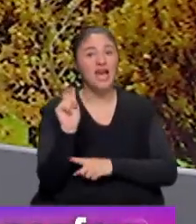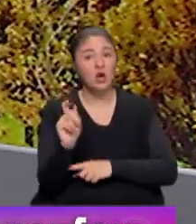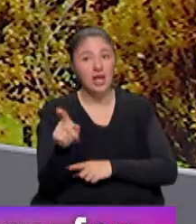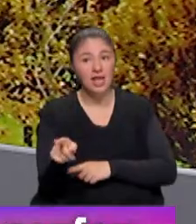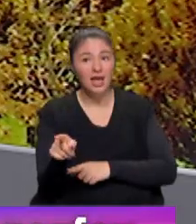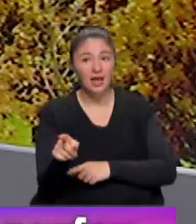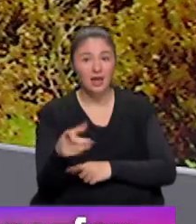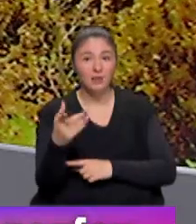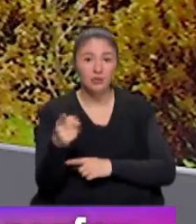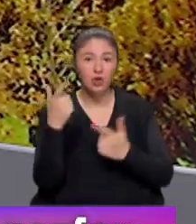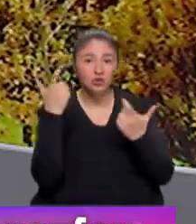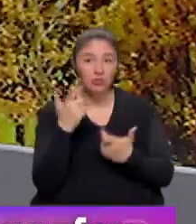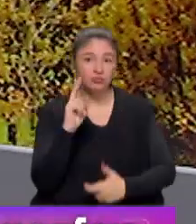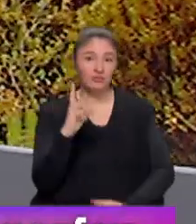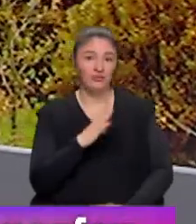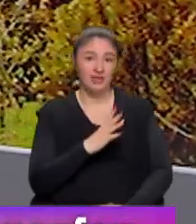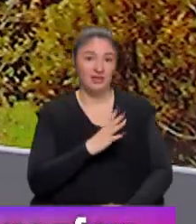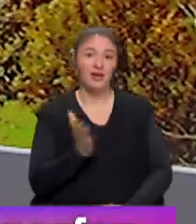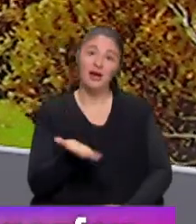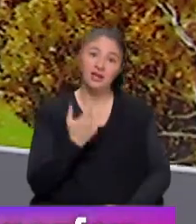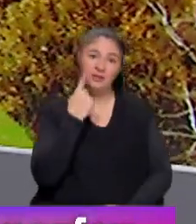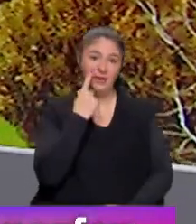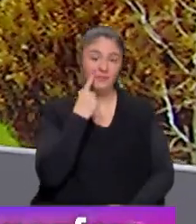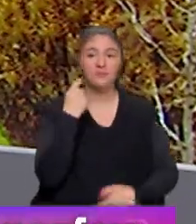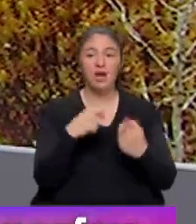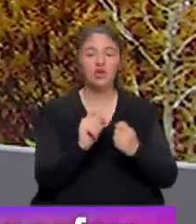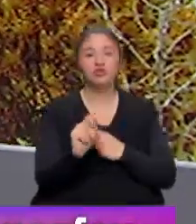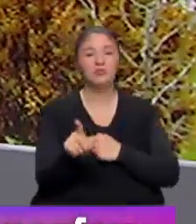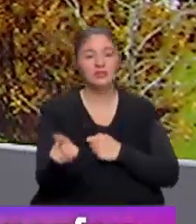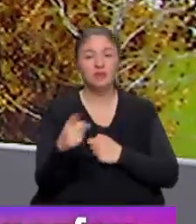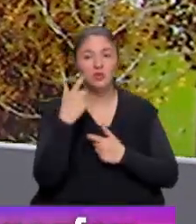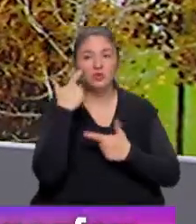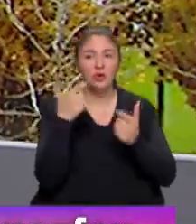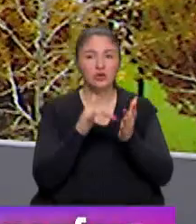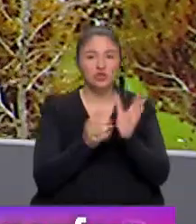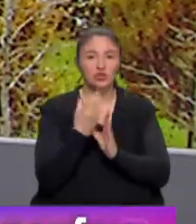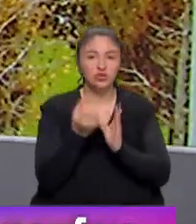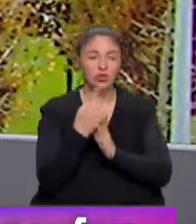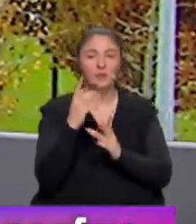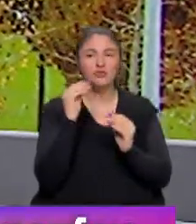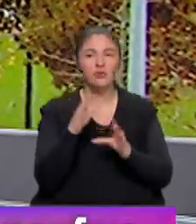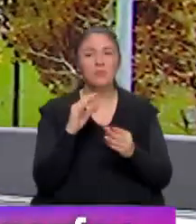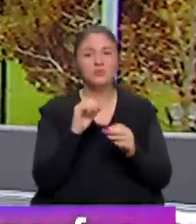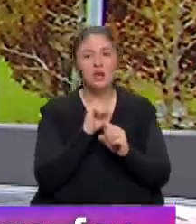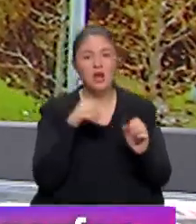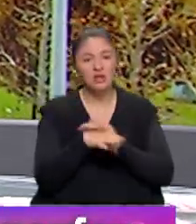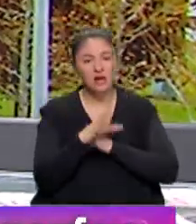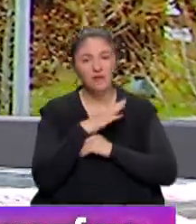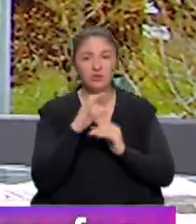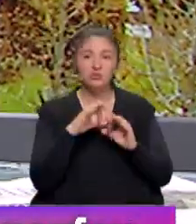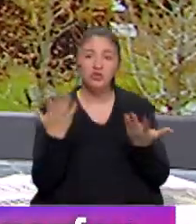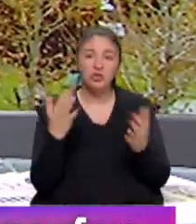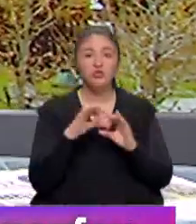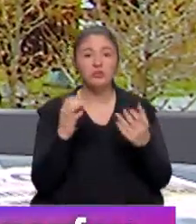personeli burada sorumluluğunuz var. Hadi bakalım işte banka şubesinde görüntülerde ortaya çıkıyor. Bir sürü mağdur var.